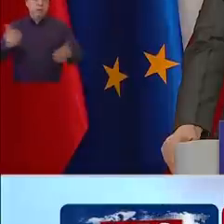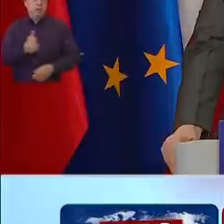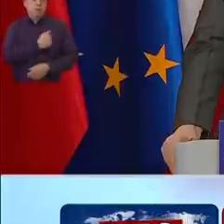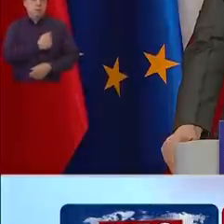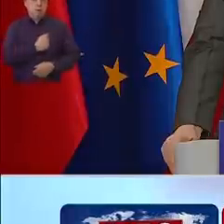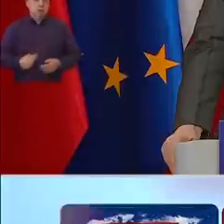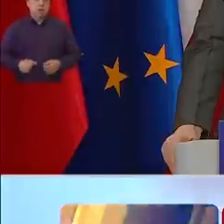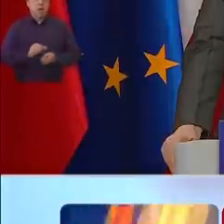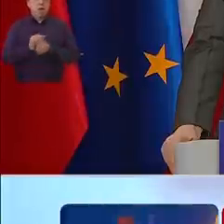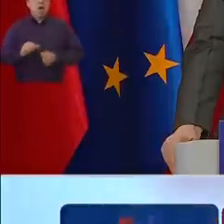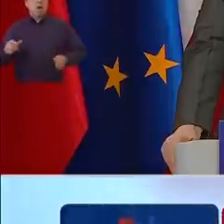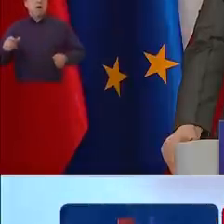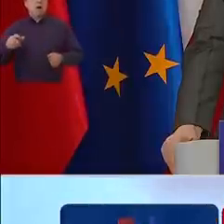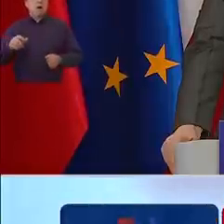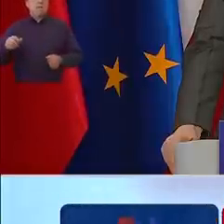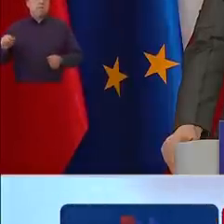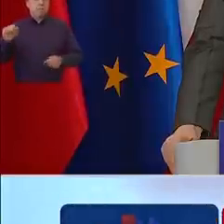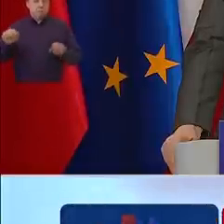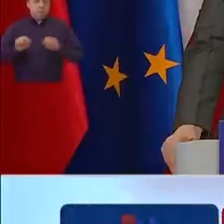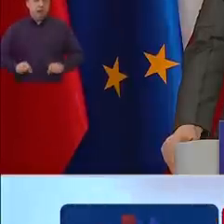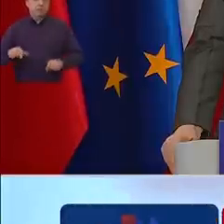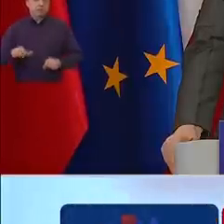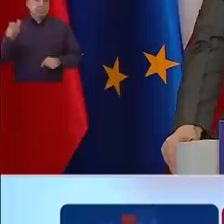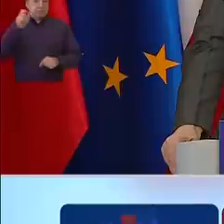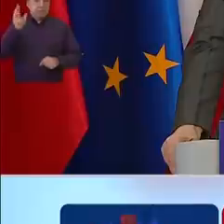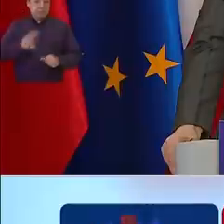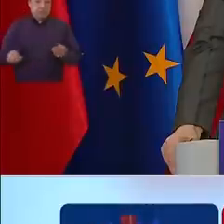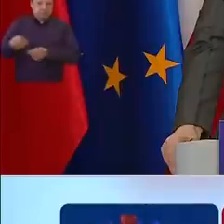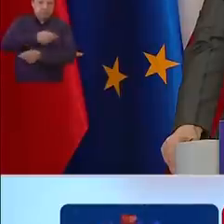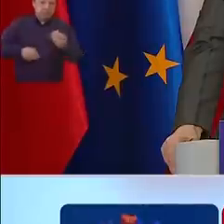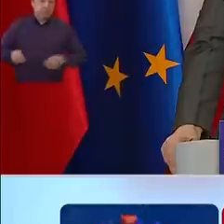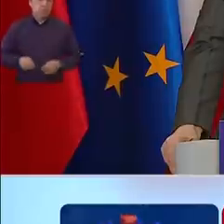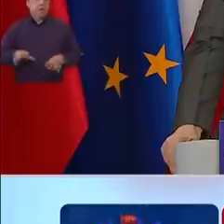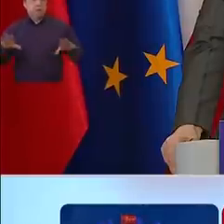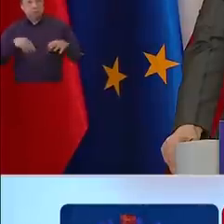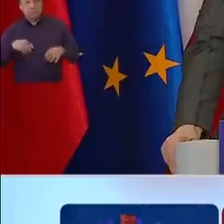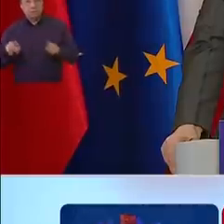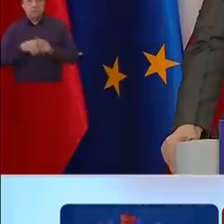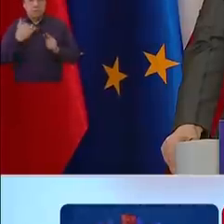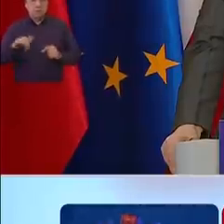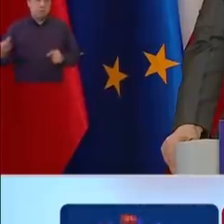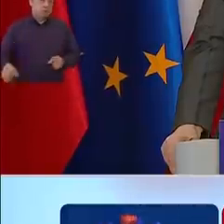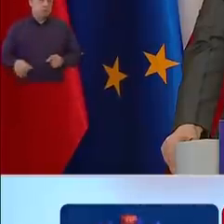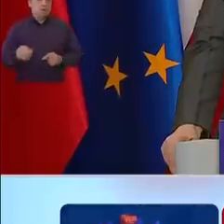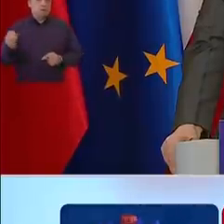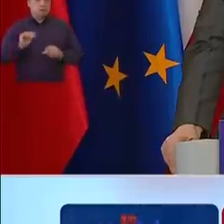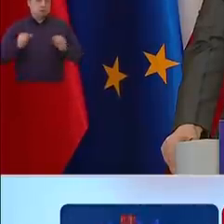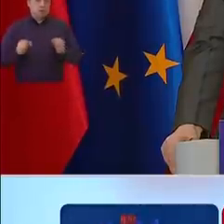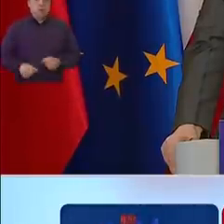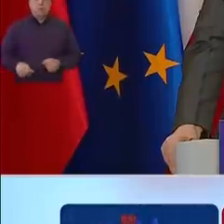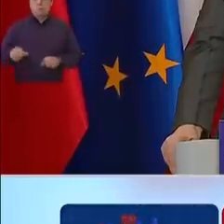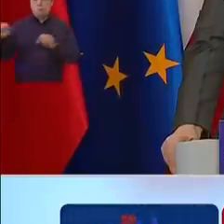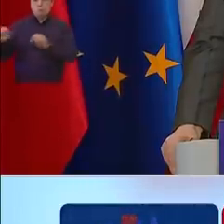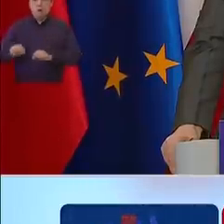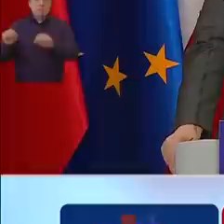centralny będzie to refinansował. Możliwe są inne działania. Możliwe są konsorcja banków komercyjnych, które